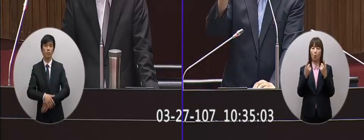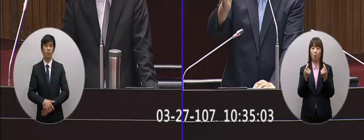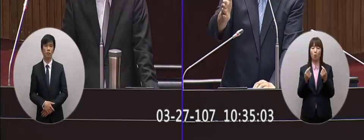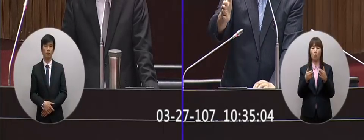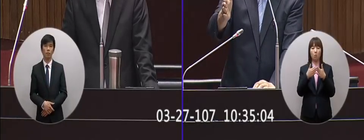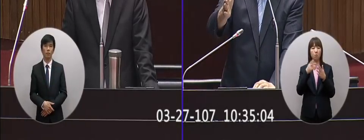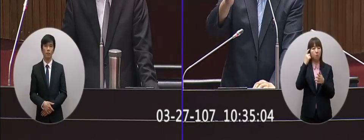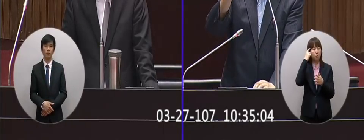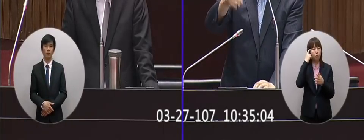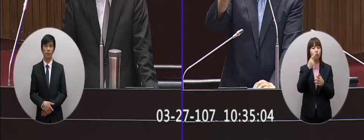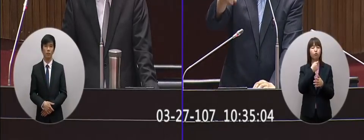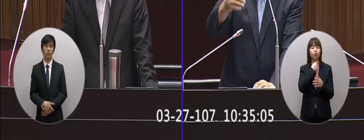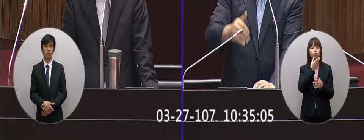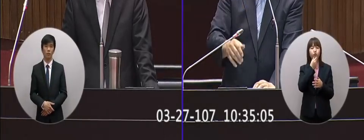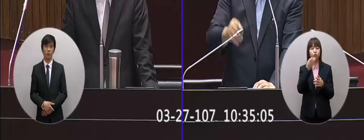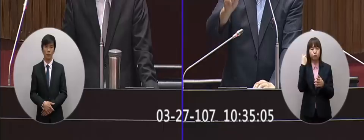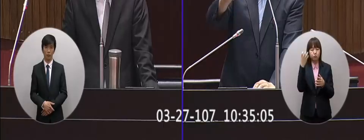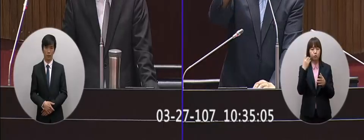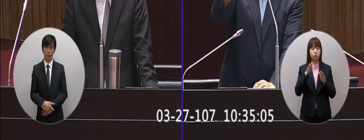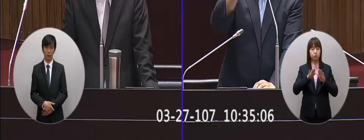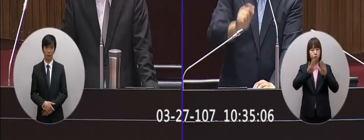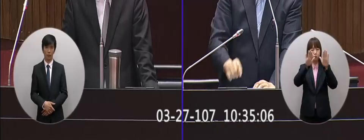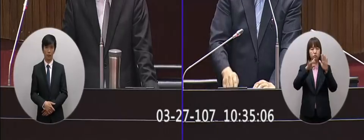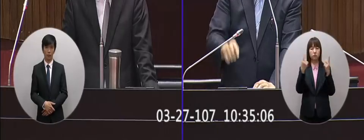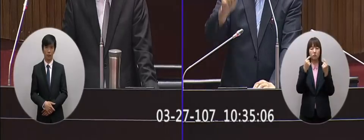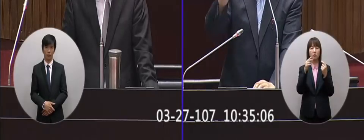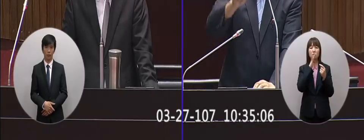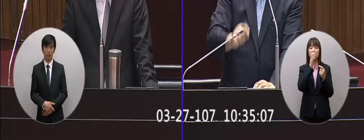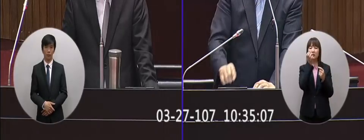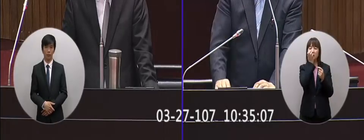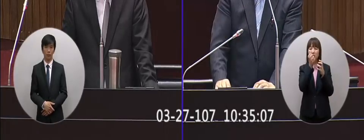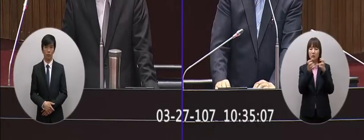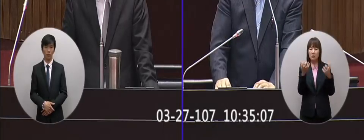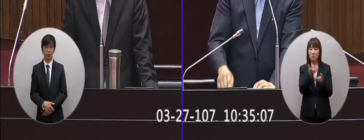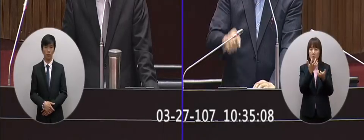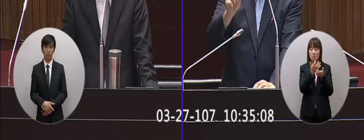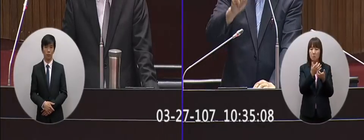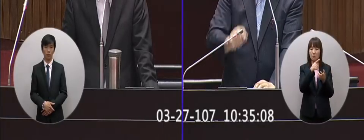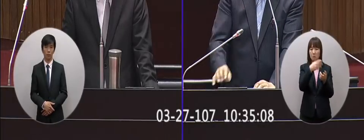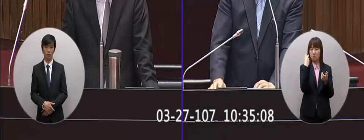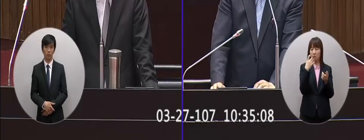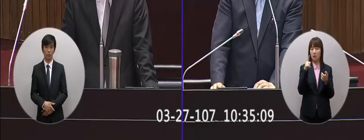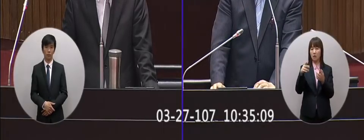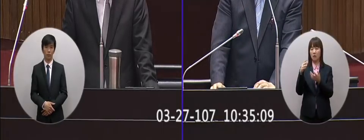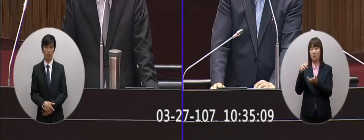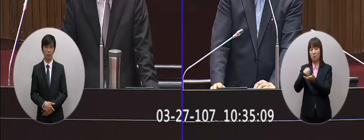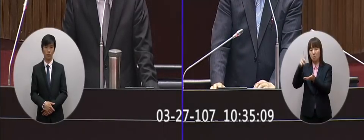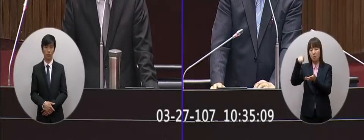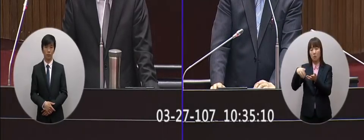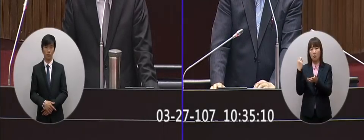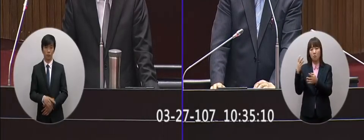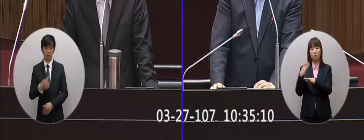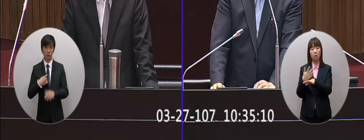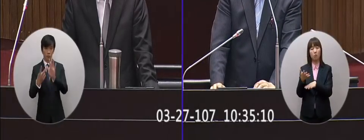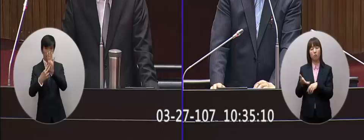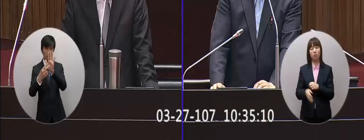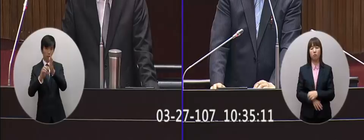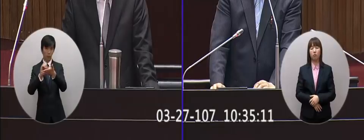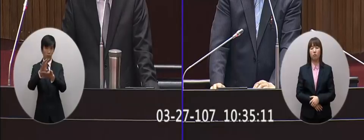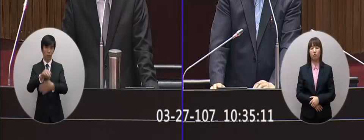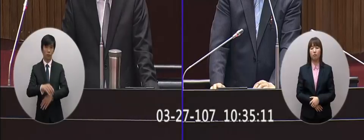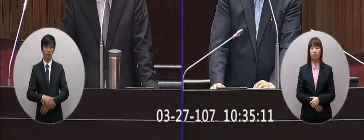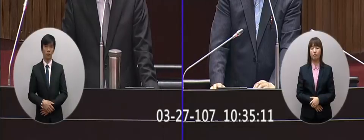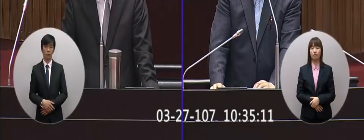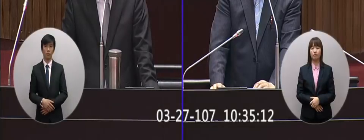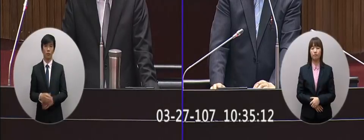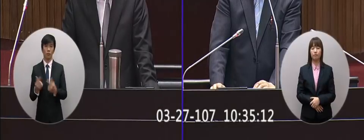要享受更先进。你说燃煤先进，核能不先进吗？其实也非常的先进。 我跟廖员报告、哦、